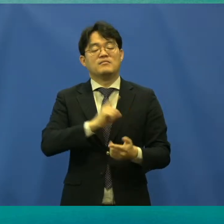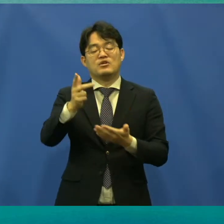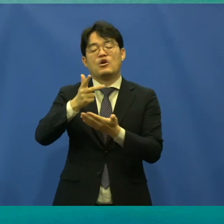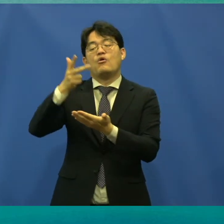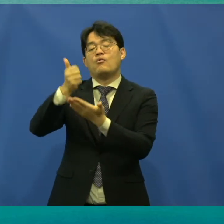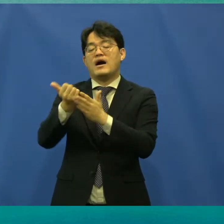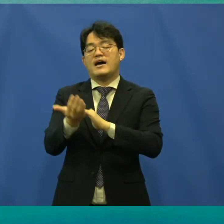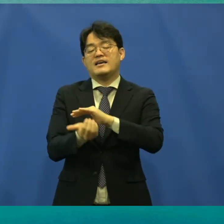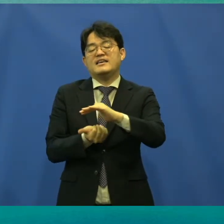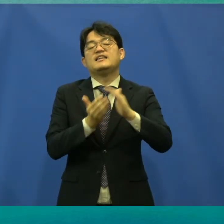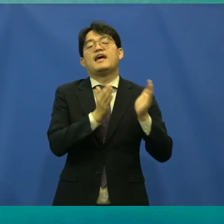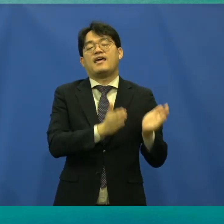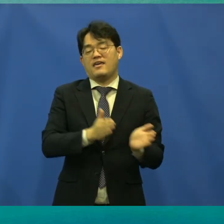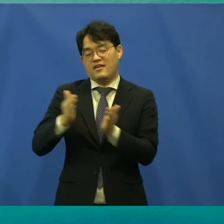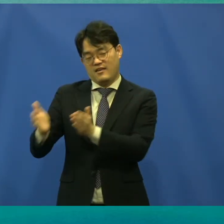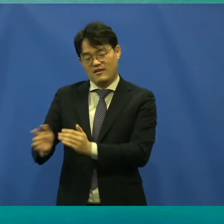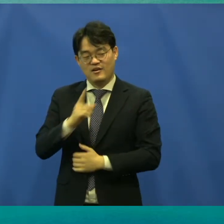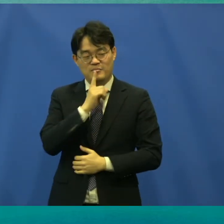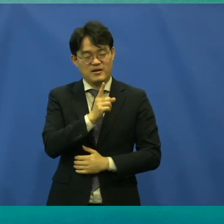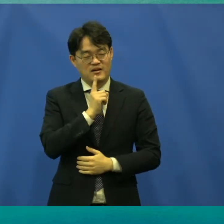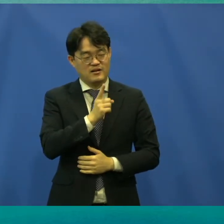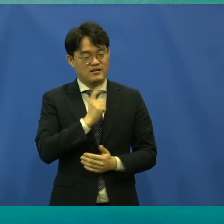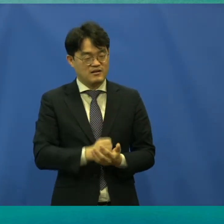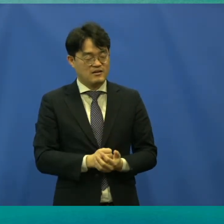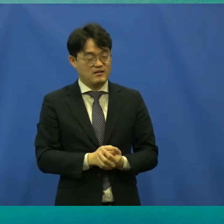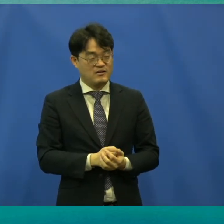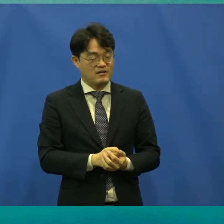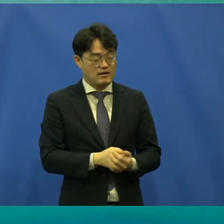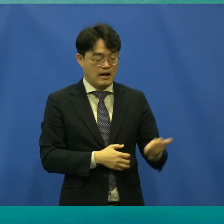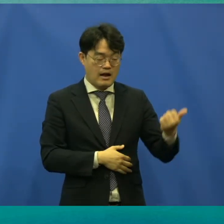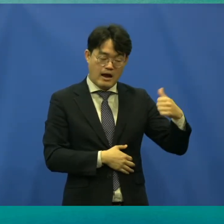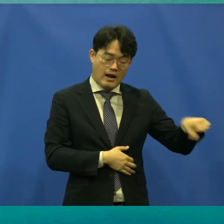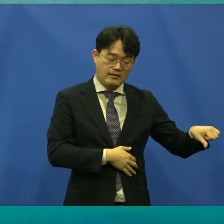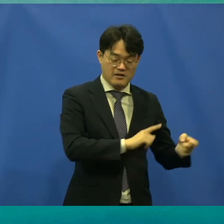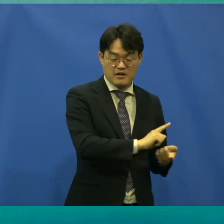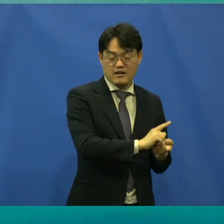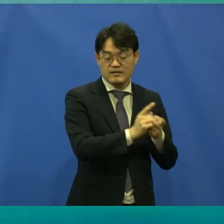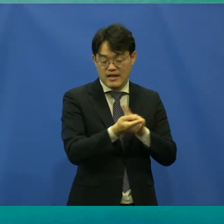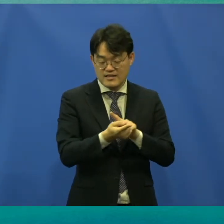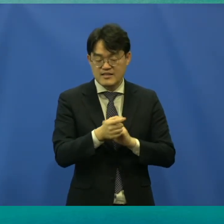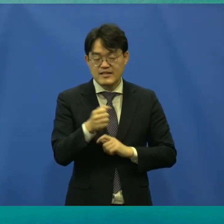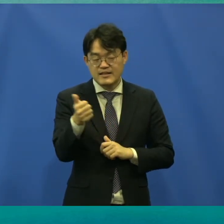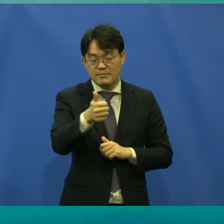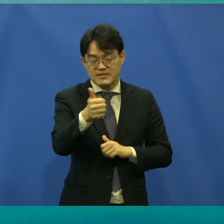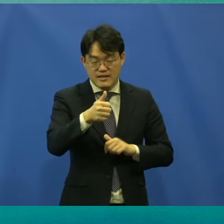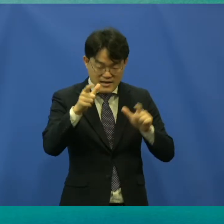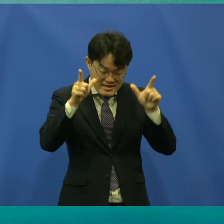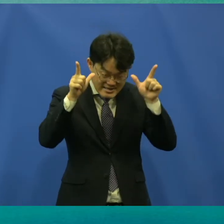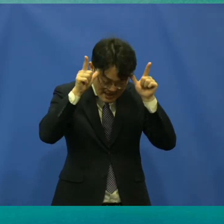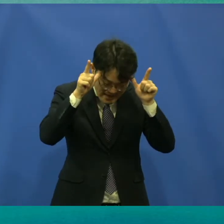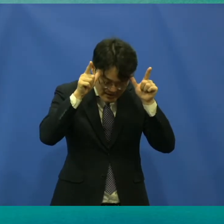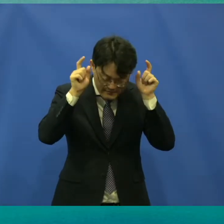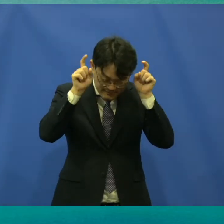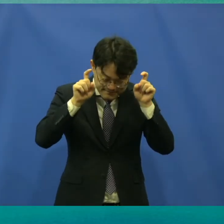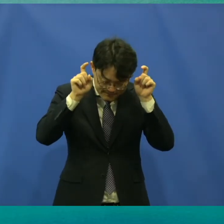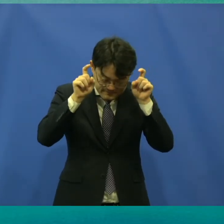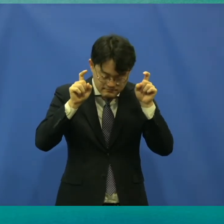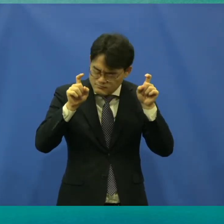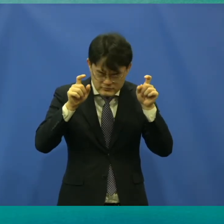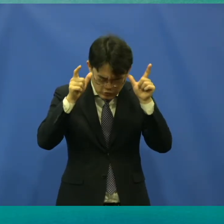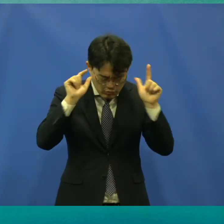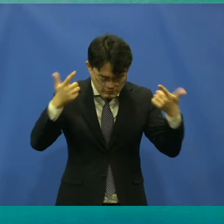하더라. 아들을 대신하여 숫양을 준비해 놓으신 거죠. 여호와의 산에서 준비했다. 여호와